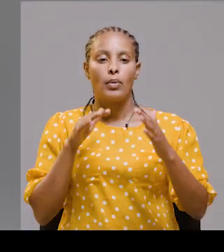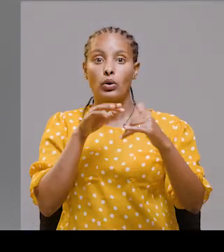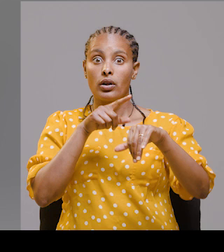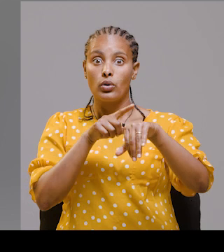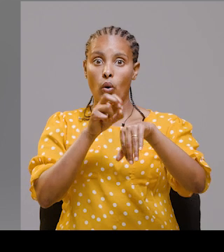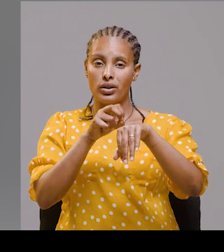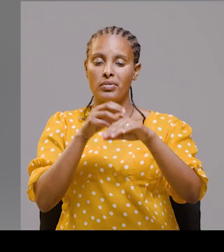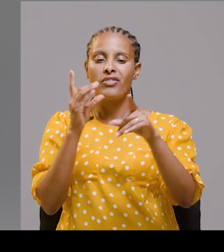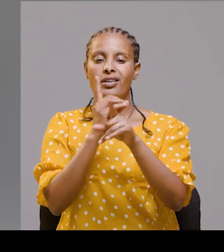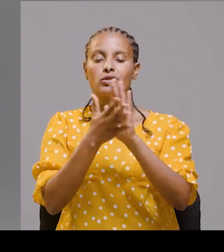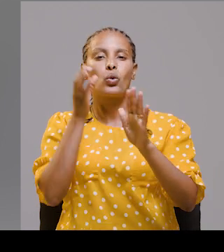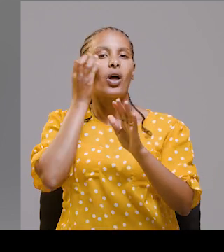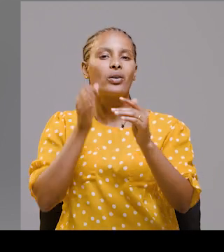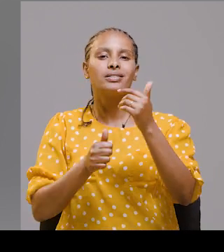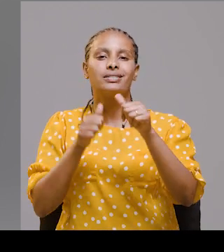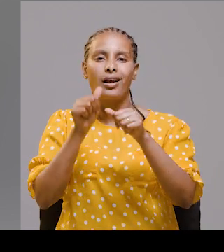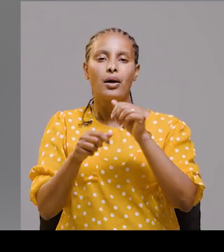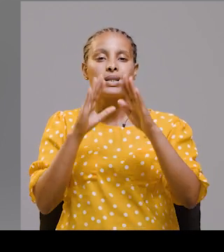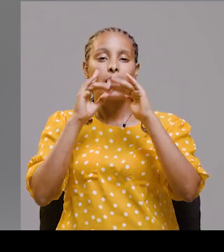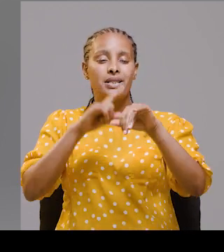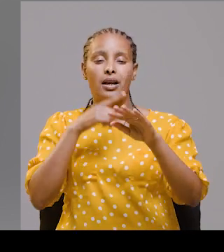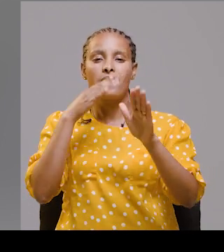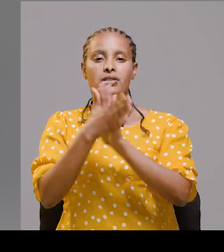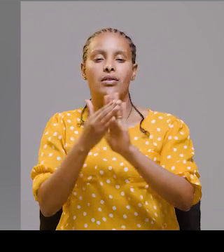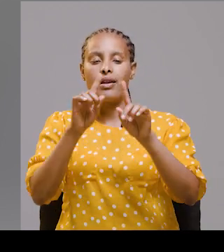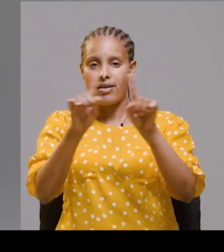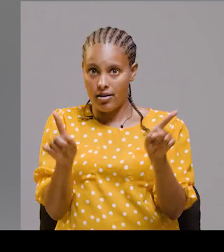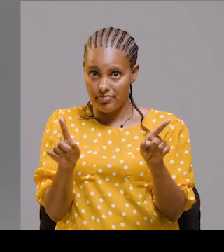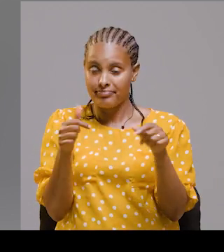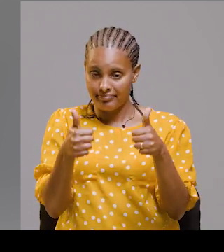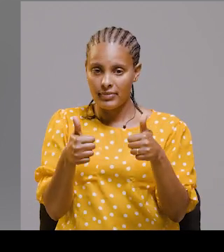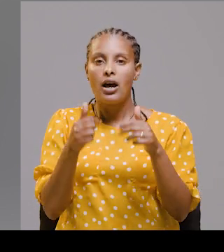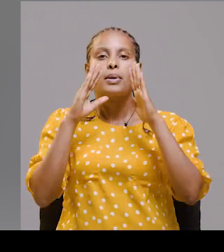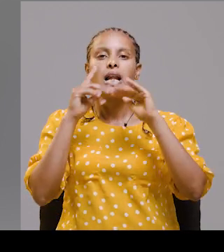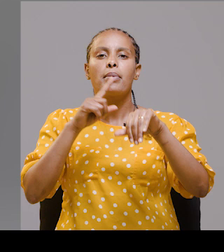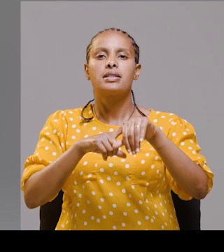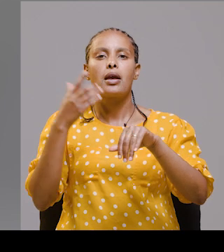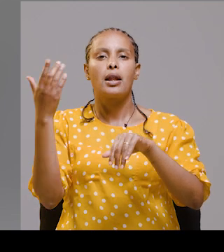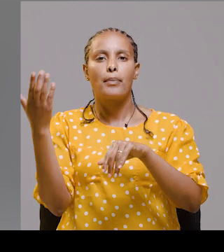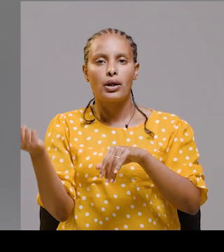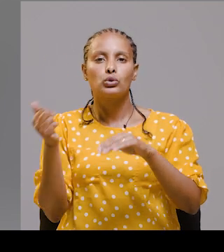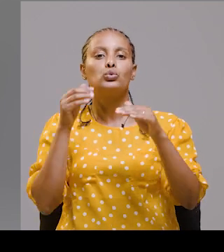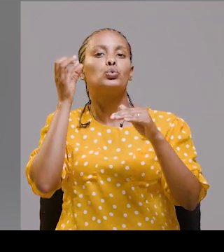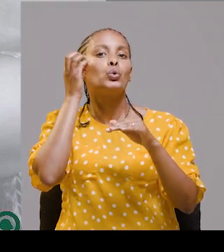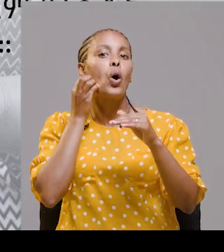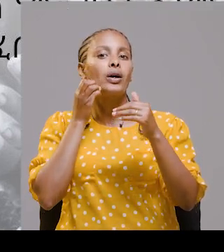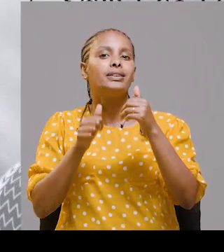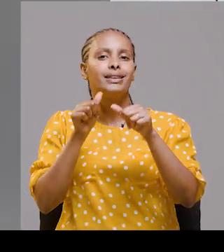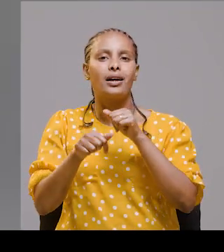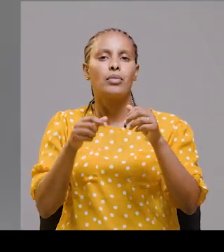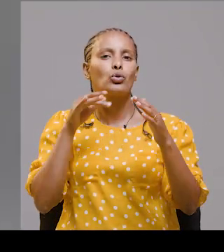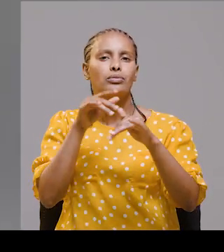በጦርነት ወቅት የሚፈጠር ጾታዊ ጥቃት በሰላም ጊዜ ከሚፈጸመው ጥቃት ይለያል። በሰላም ጊዜ የነበረው ጾታዊ ጥቃት በጦርነት